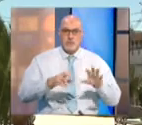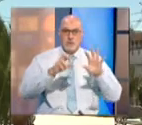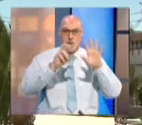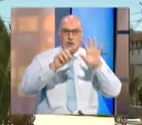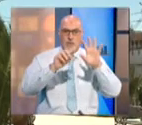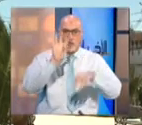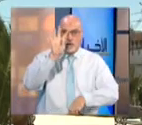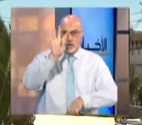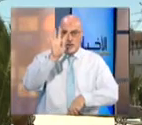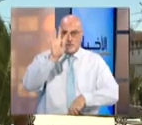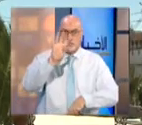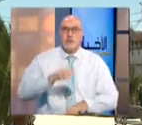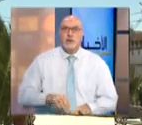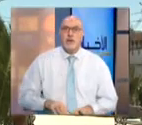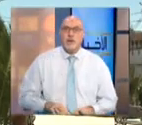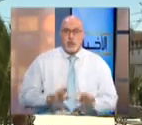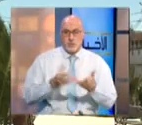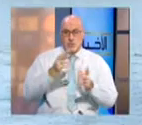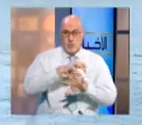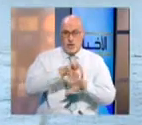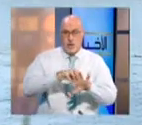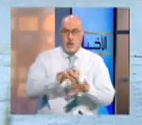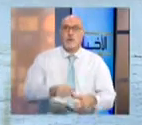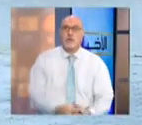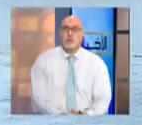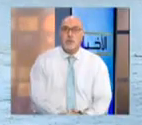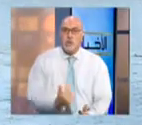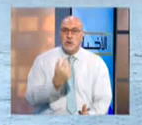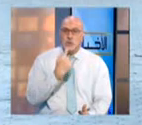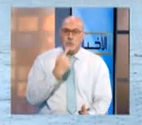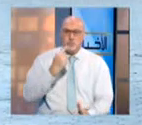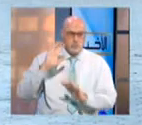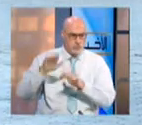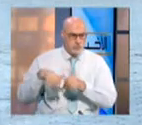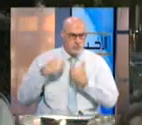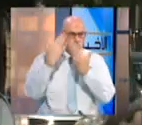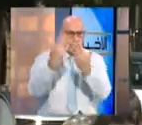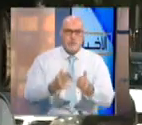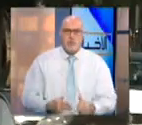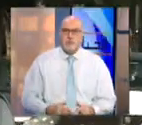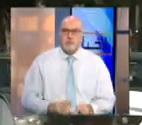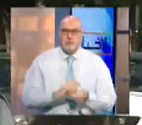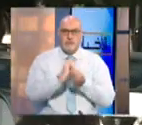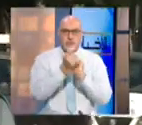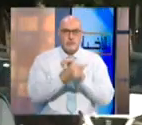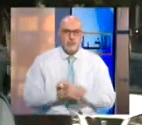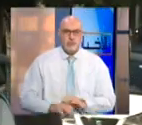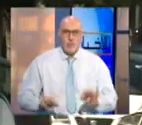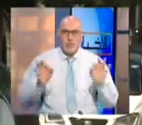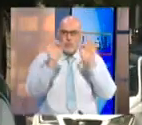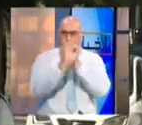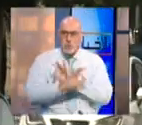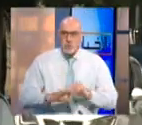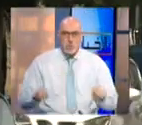1984، ومنذ ذلك التاريخ لم تتغير كثيراً ملامح المدينة.